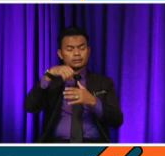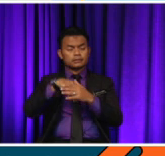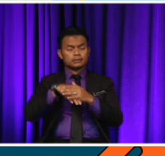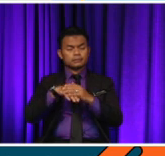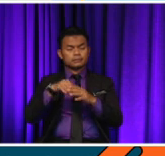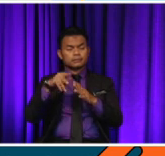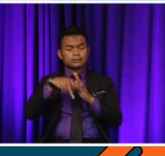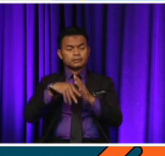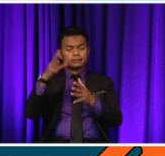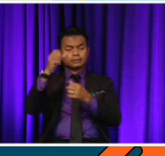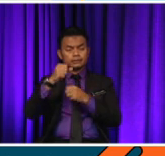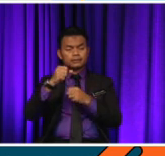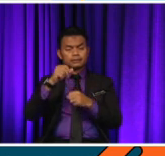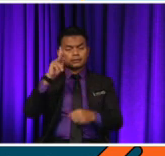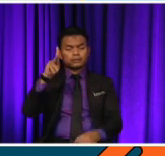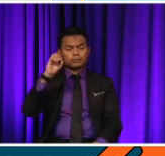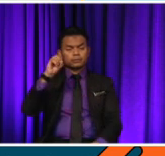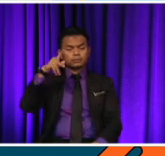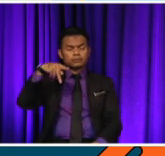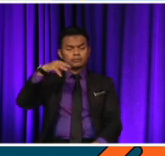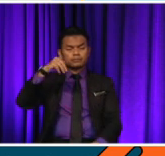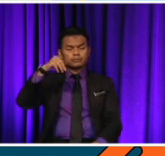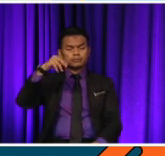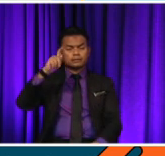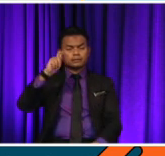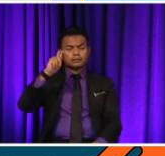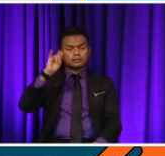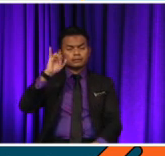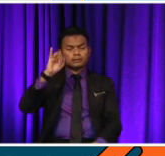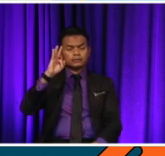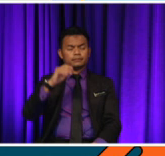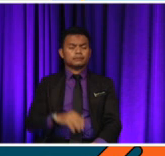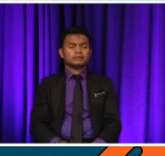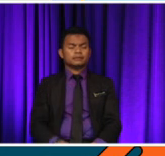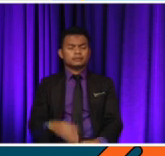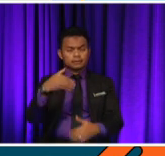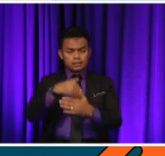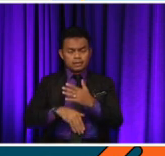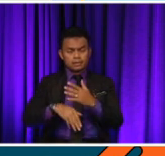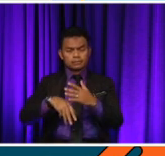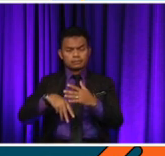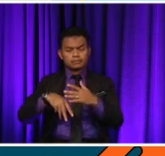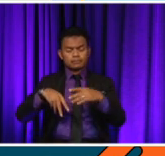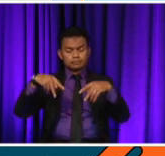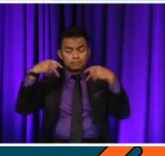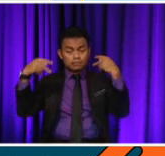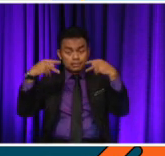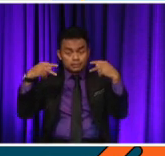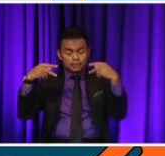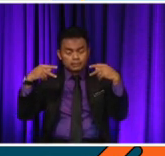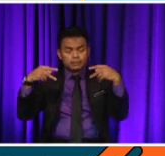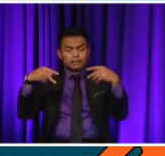Oke kerudukan kompetitif organisasi dalam pasaran perniagaan maksudnya